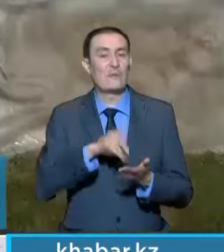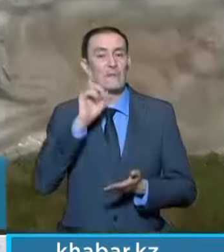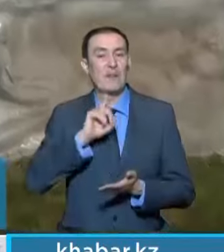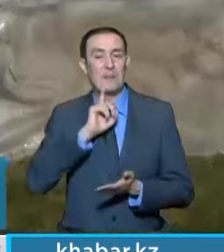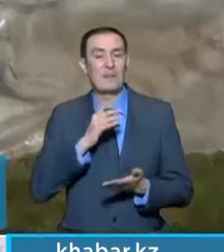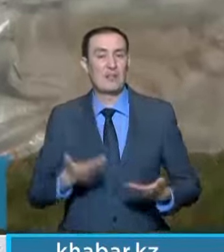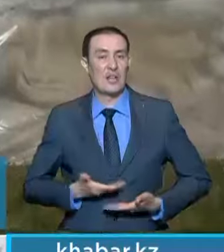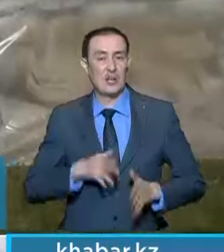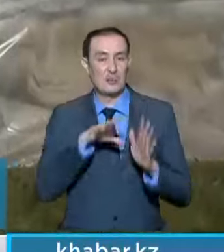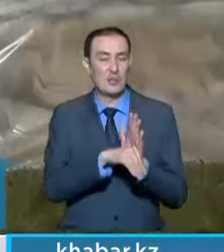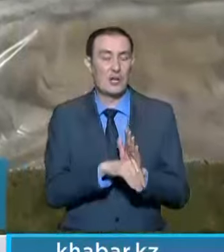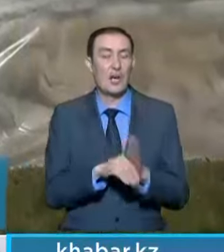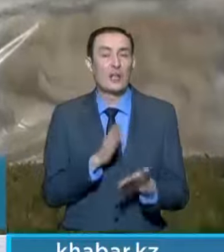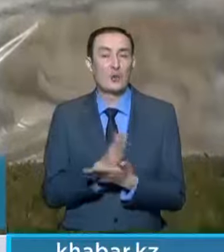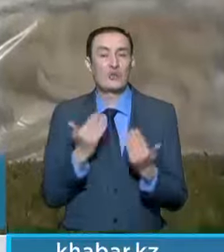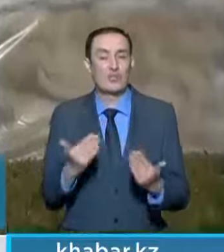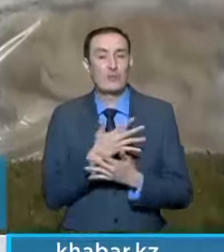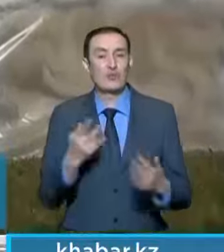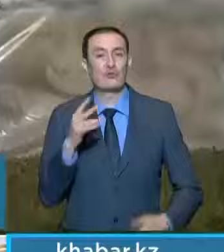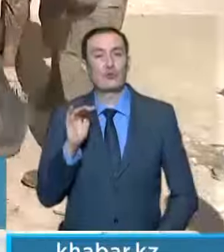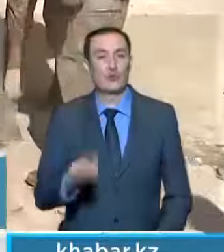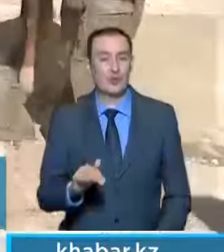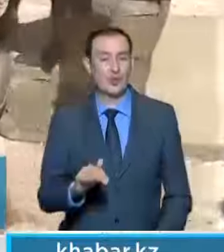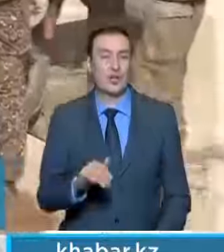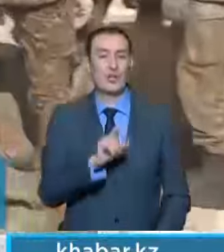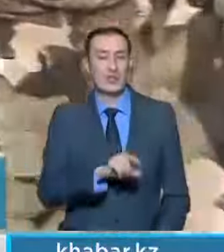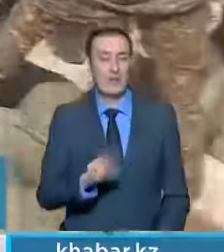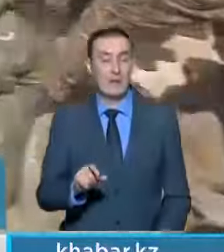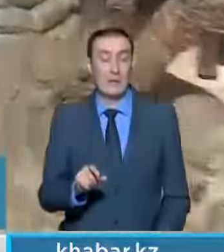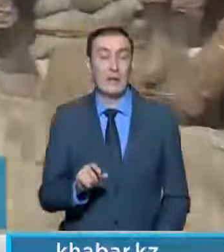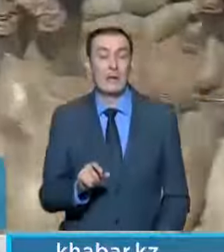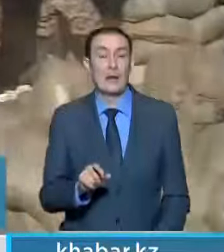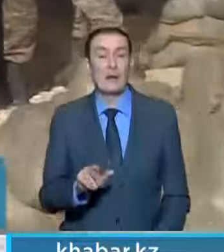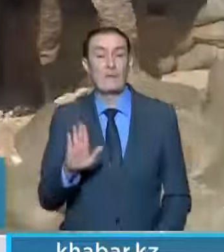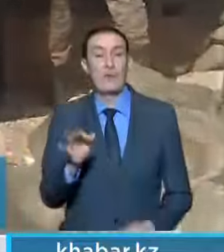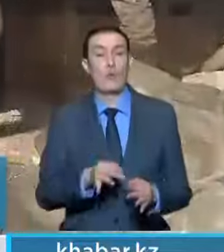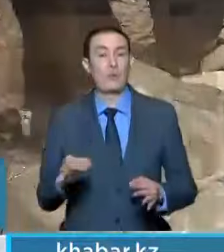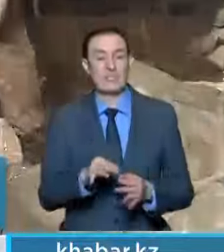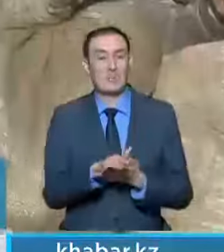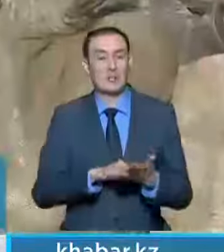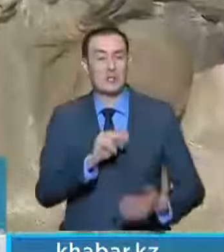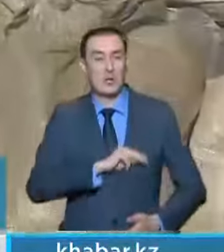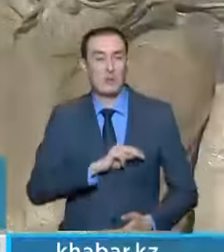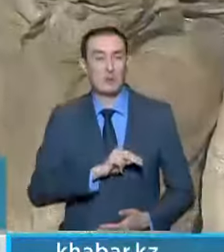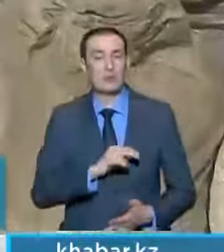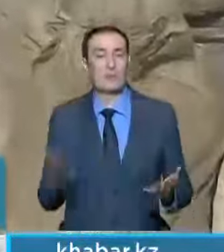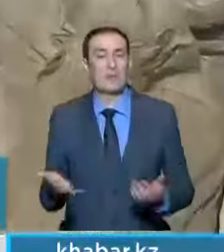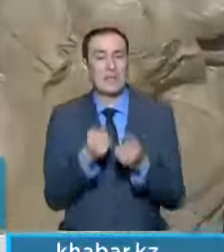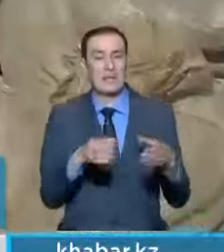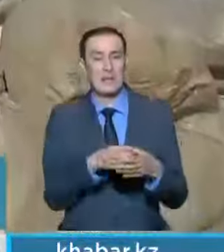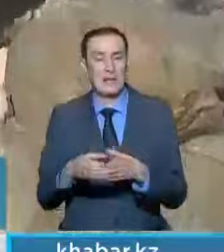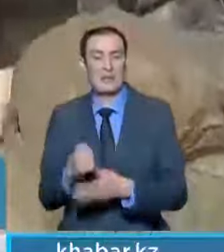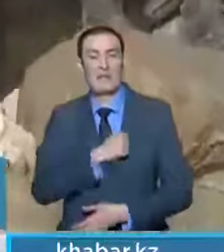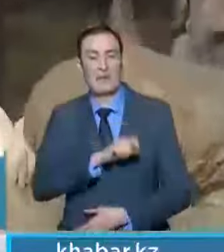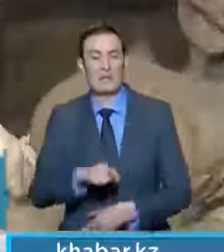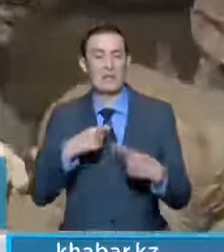временного размещения. Там находится свыше 2000 человек. В области продолжают работать спасатели и